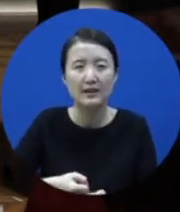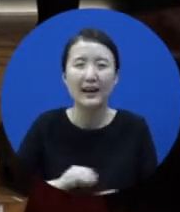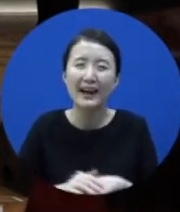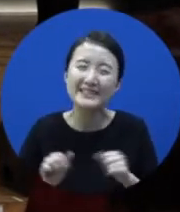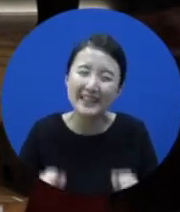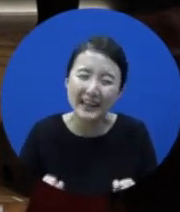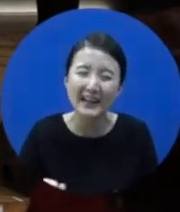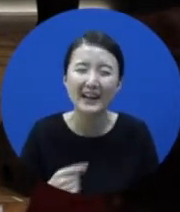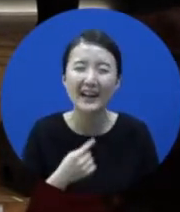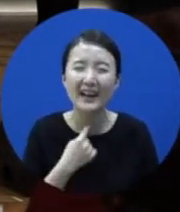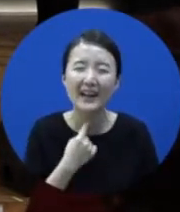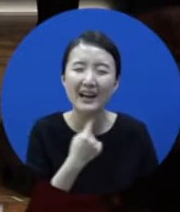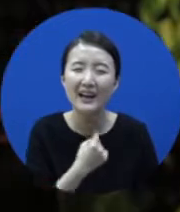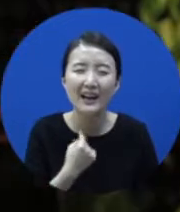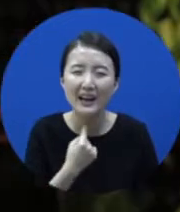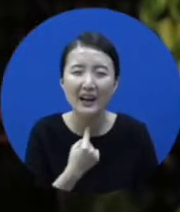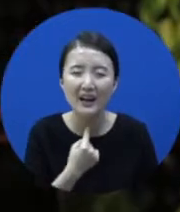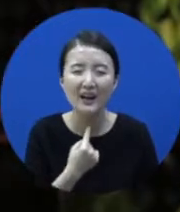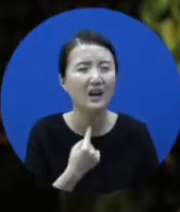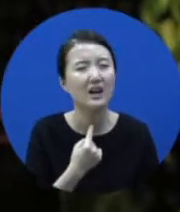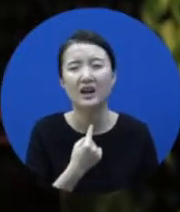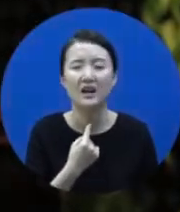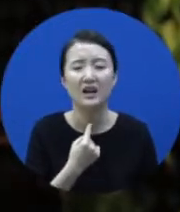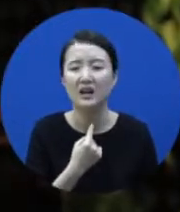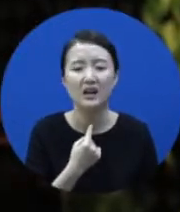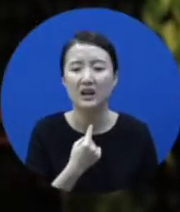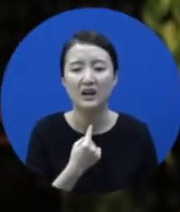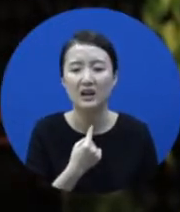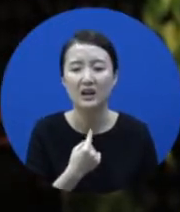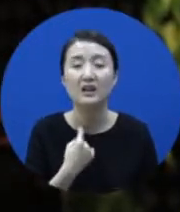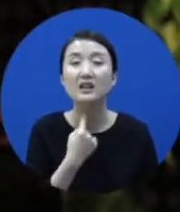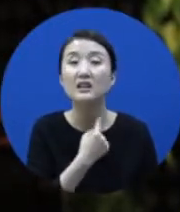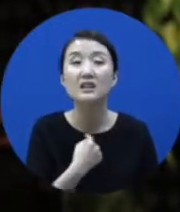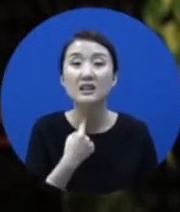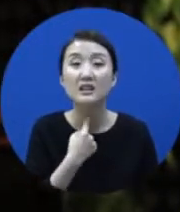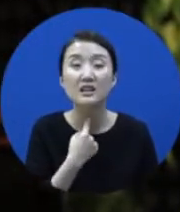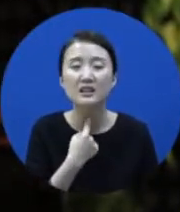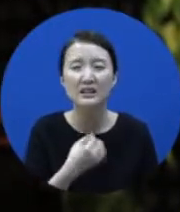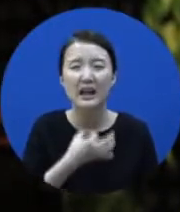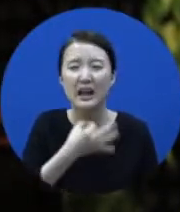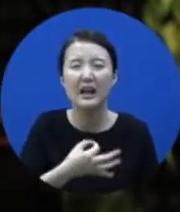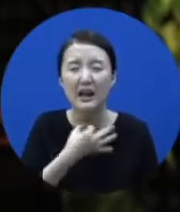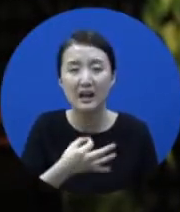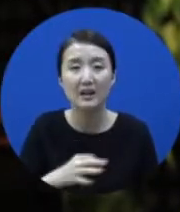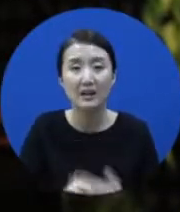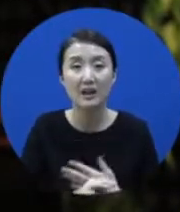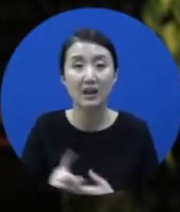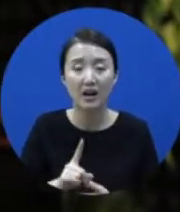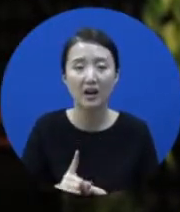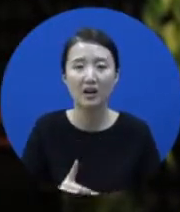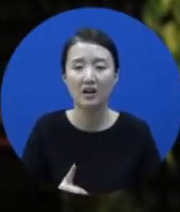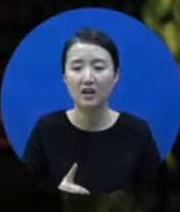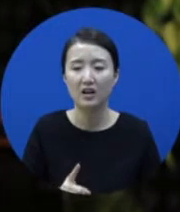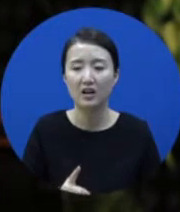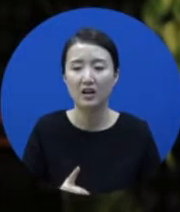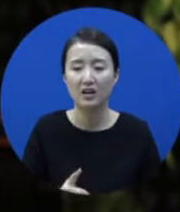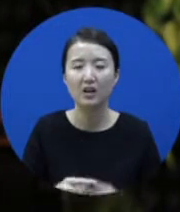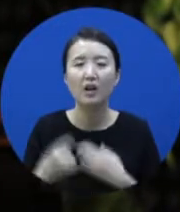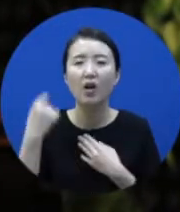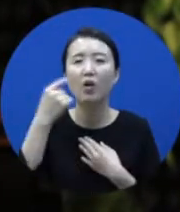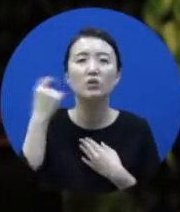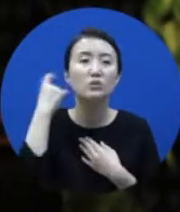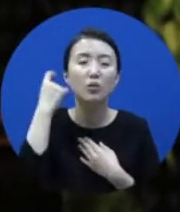그런데요. 뭐냐면 이 목에다 힘을 주면요. 몸을 울리지 않고 여기를 딱 힘을 주면서 여기에서만 소리가